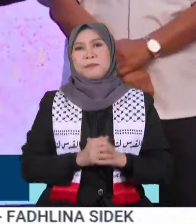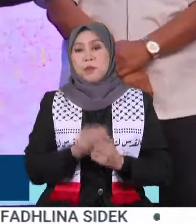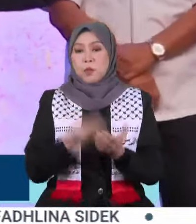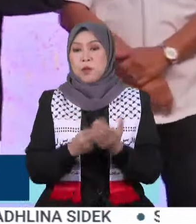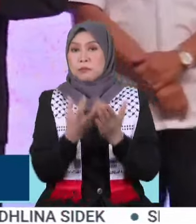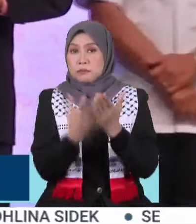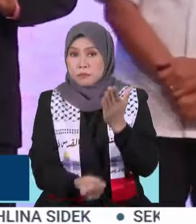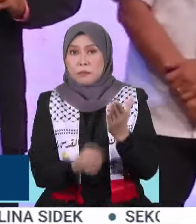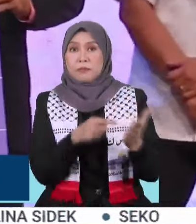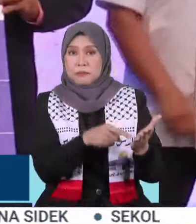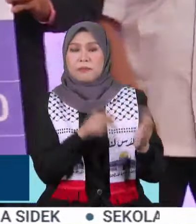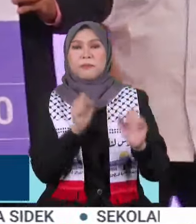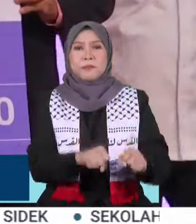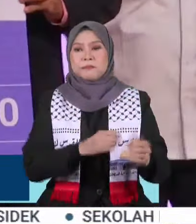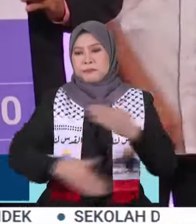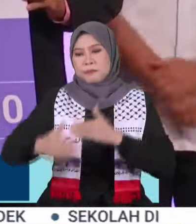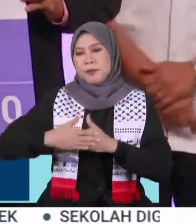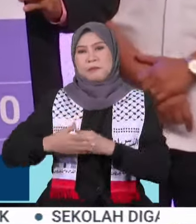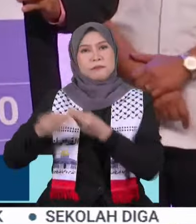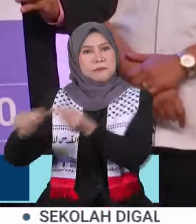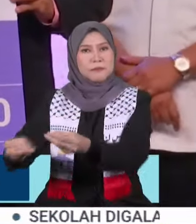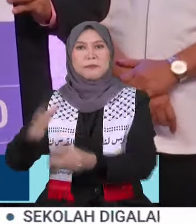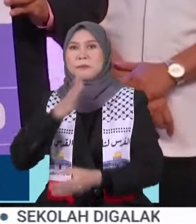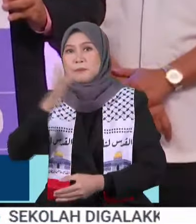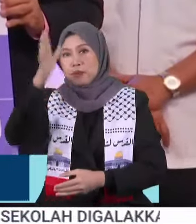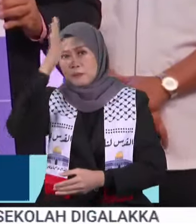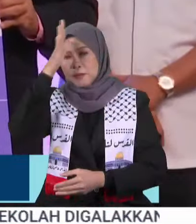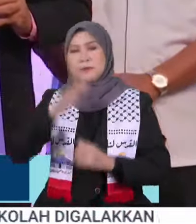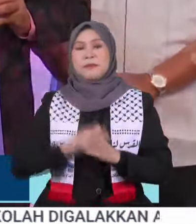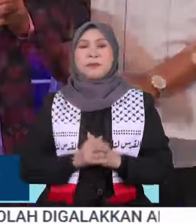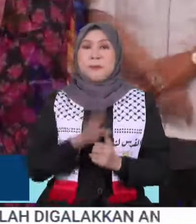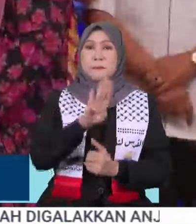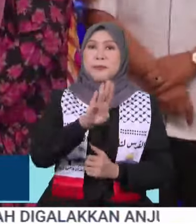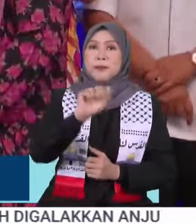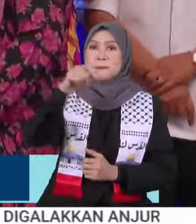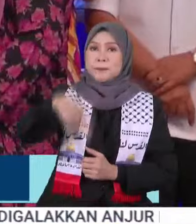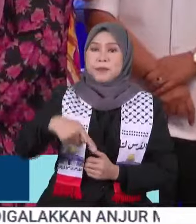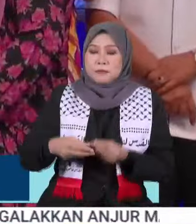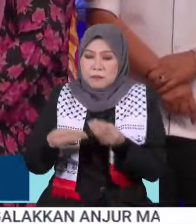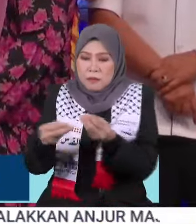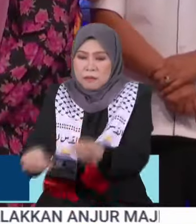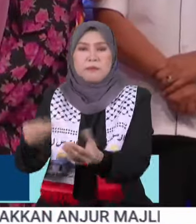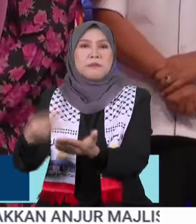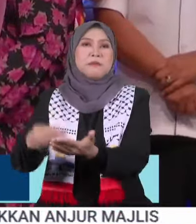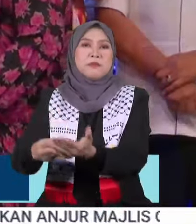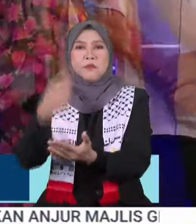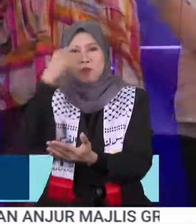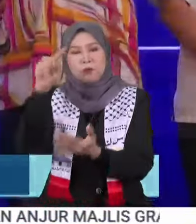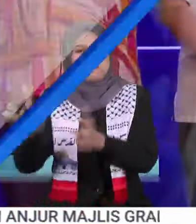akan dikembalikan semula kepada ibu bapa. BAP disalurkan bagi meringankan beban ibu bapa.